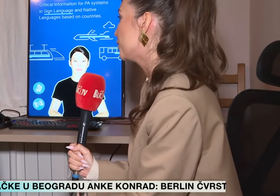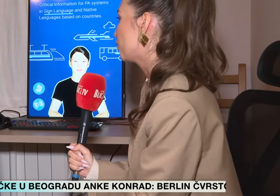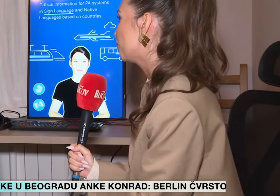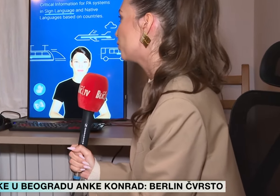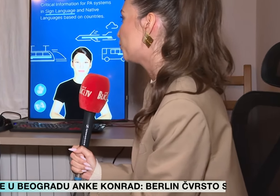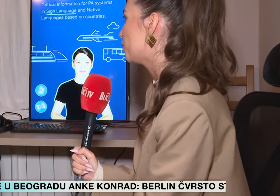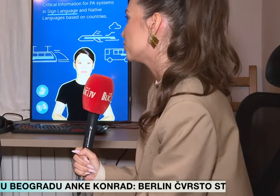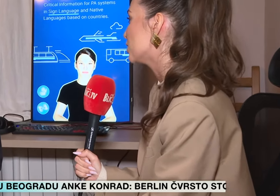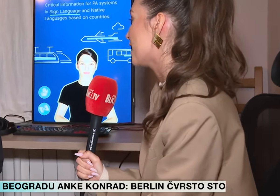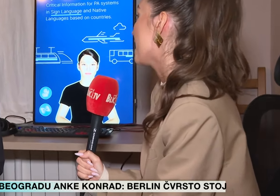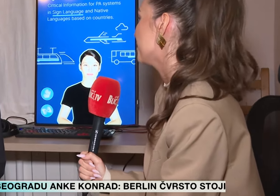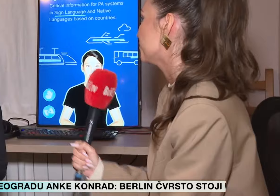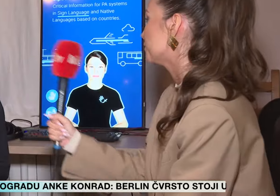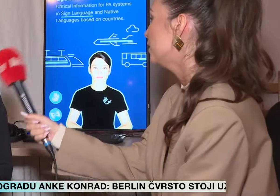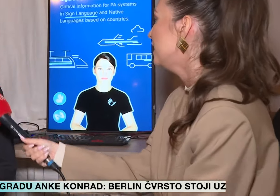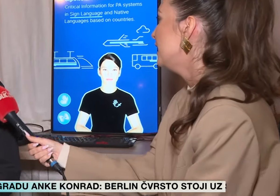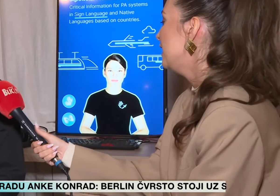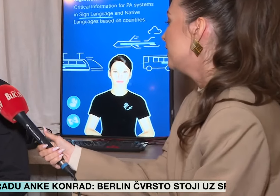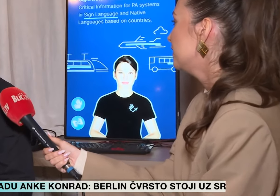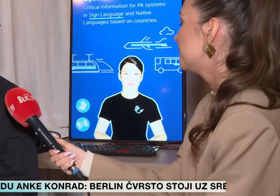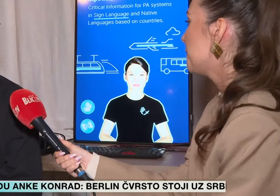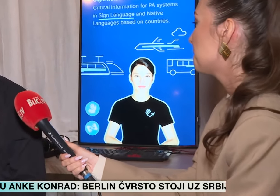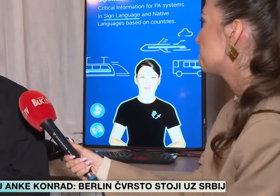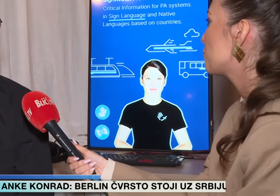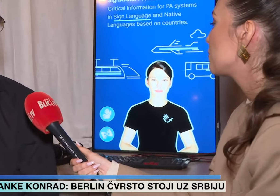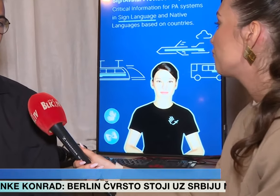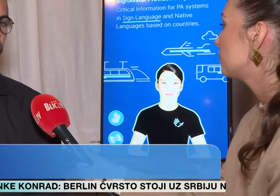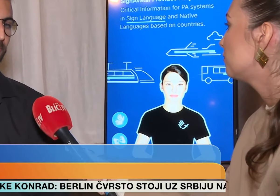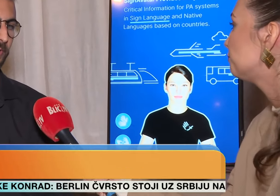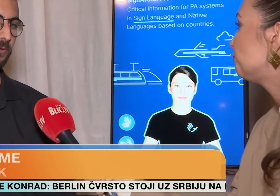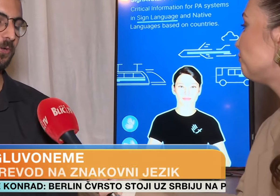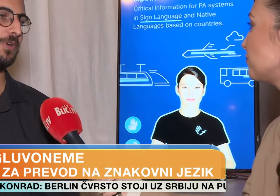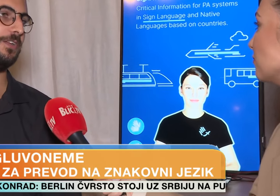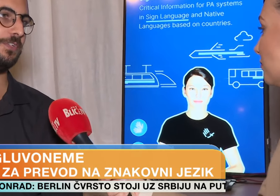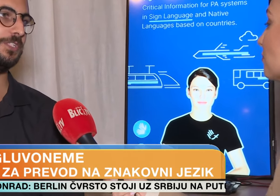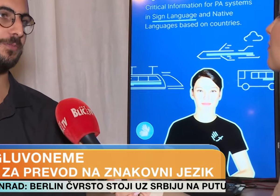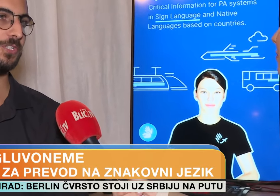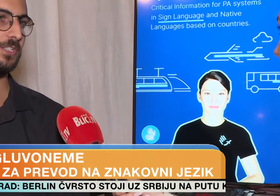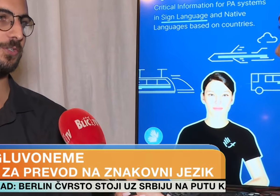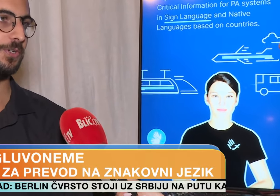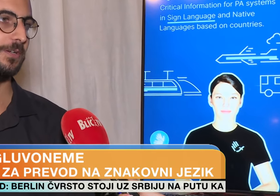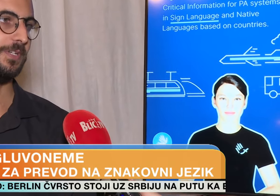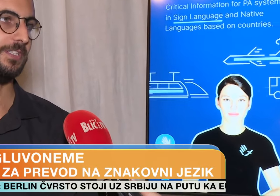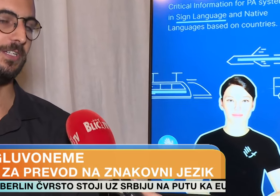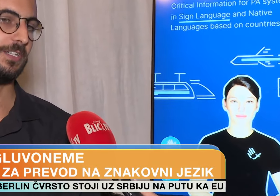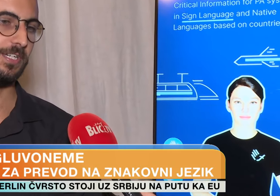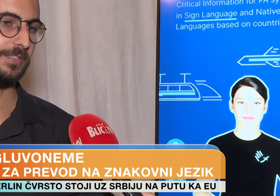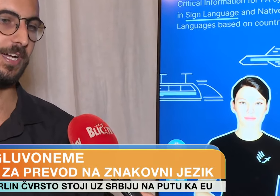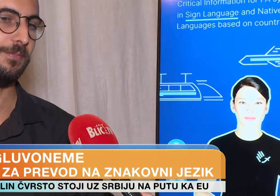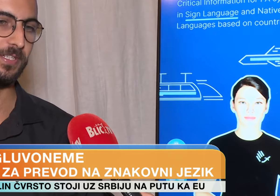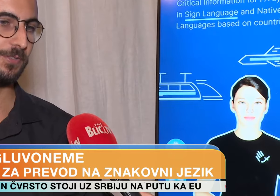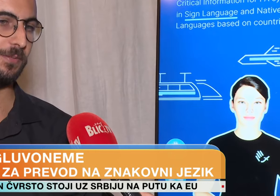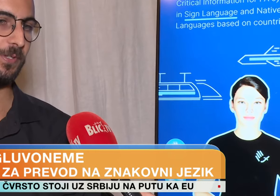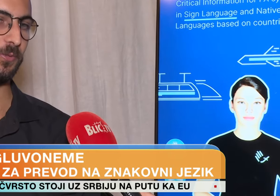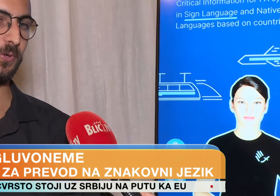kako to bilo od pomoći na aerodromu? Pa mi se nadamo i trenutno jesmo u pregovorima, ali vidjet ćemo šta će od toga biti. Dakle,